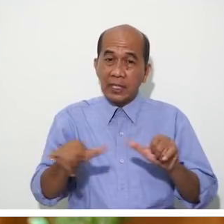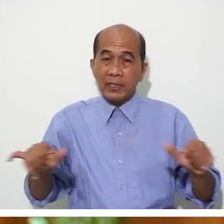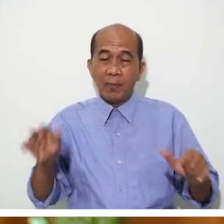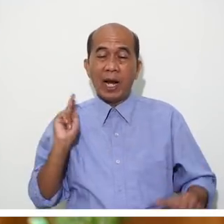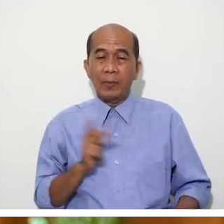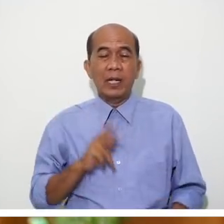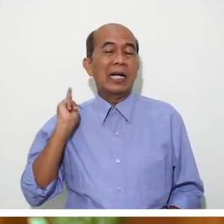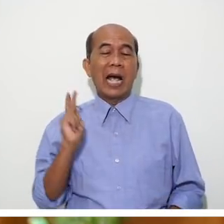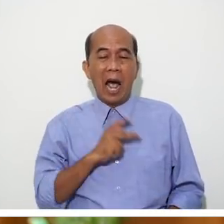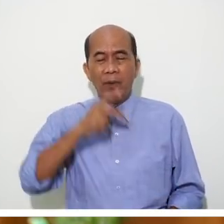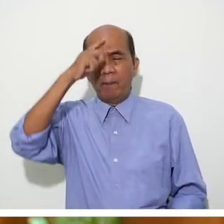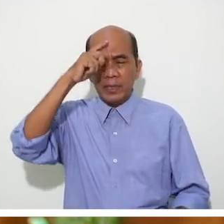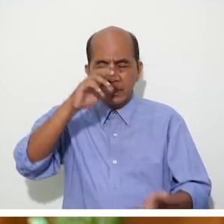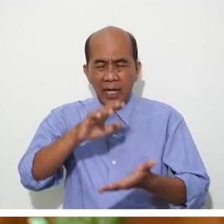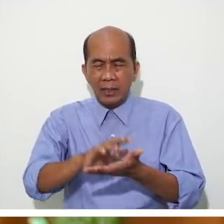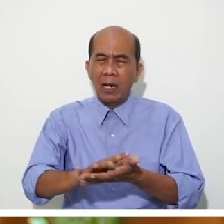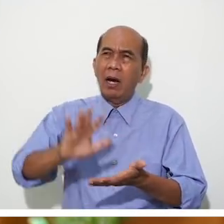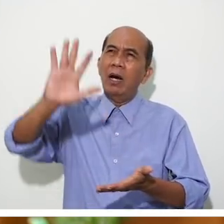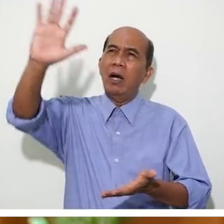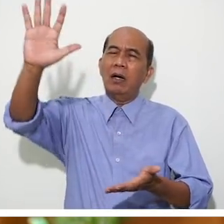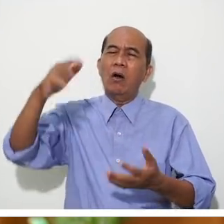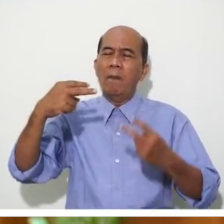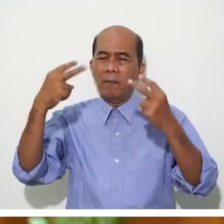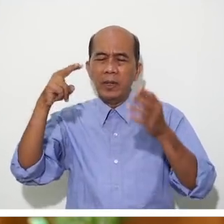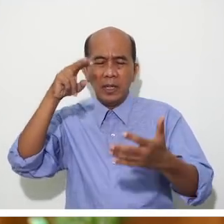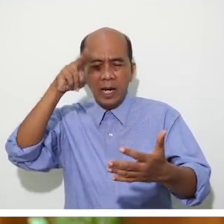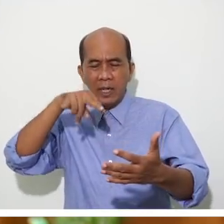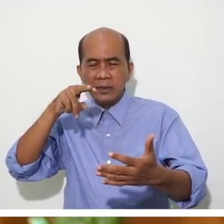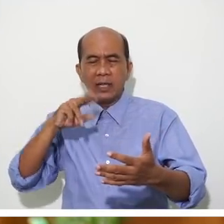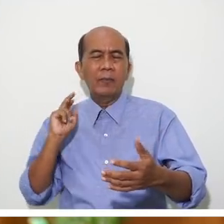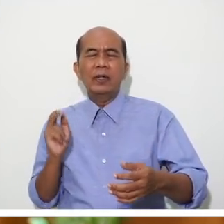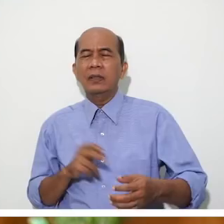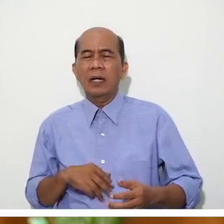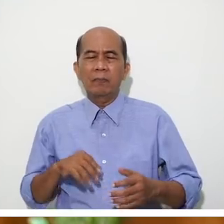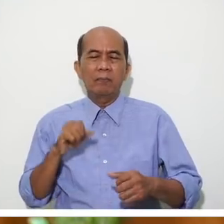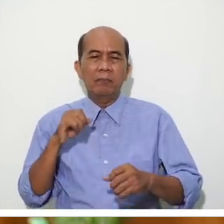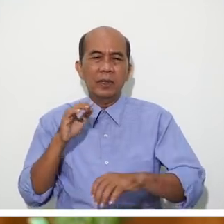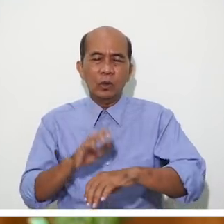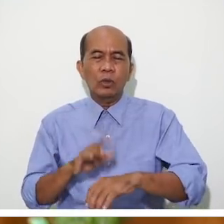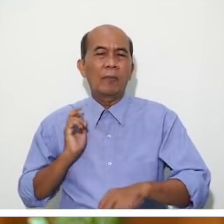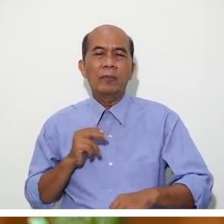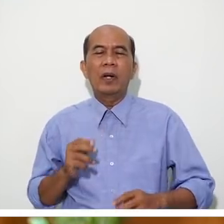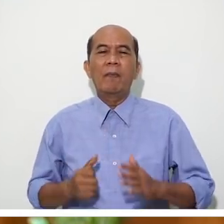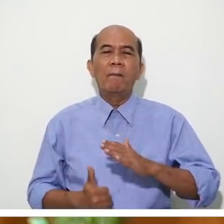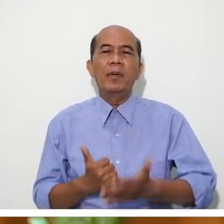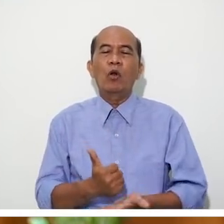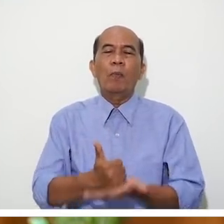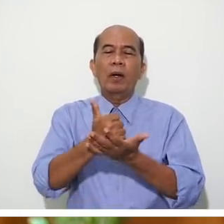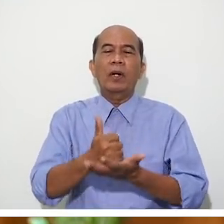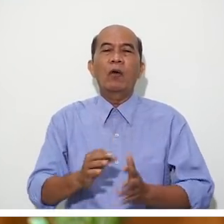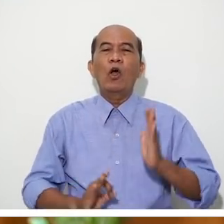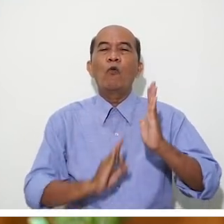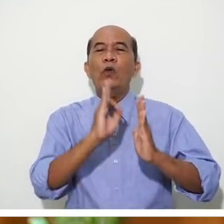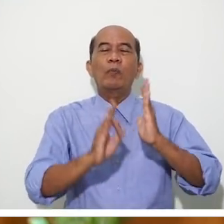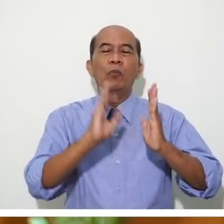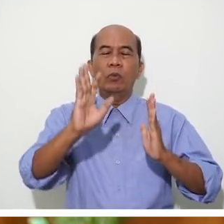kami percaya Tuhan mau mengajar kami, menegur kami, bahkan mau menopang, menuntun kami melalui firman-Mu. Sehingga